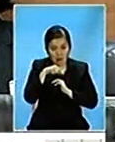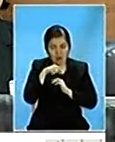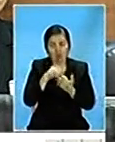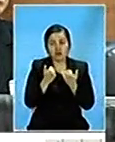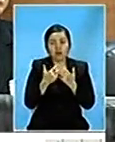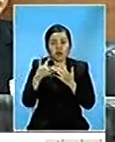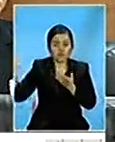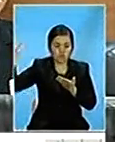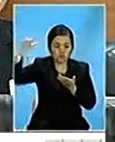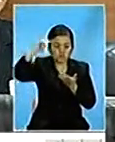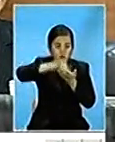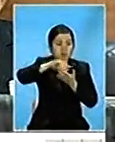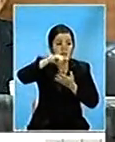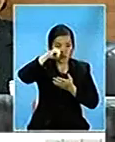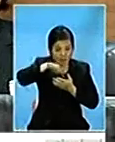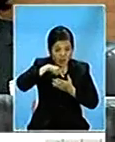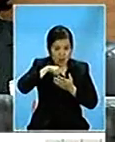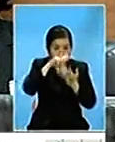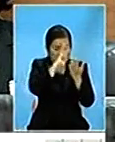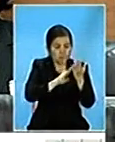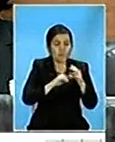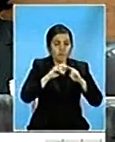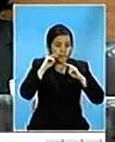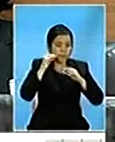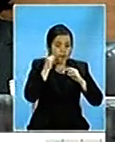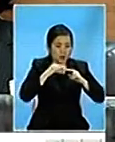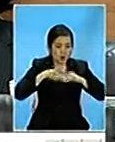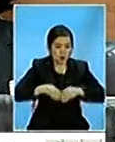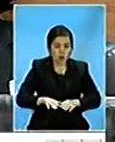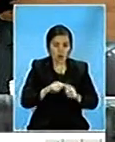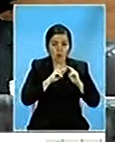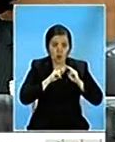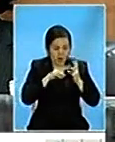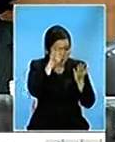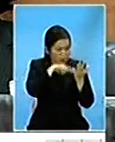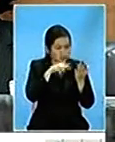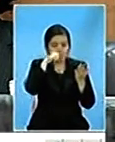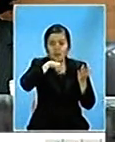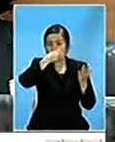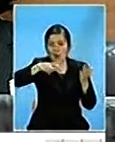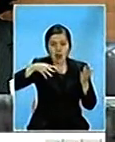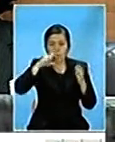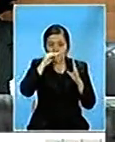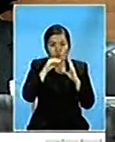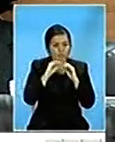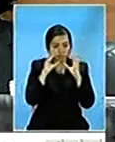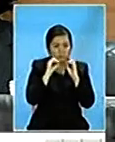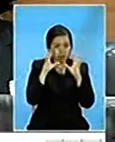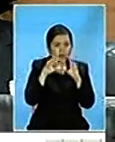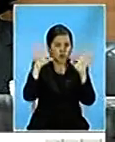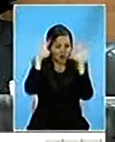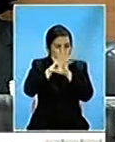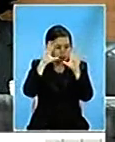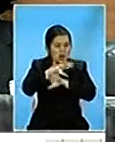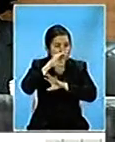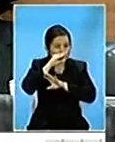มื่อกลับมาถึงประเทศบ้านเกิดประเทศไทยของเราเนี่ยไม่สามารถพูดภาษาไทยได้อย่างชัดเจนจะมีสำเนียงที่คล้ายจะ